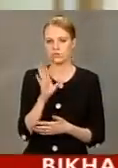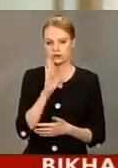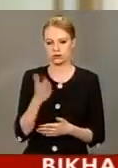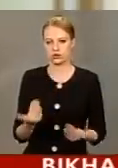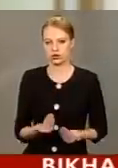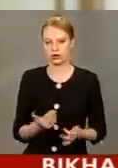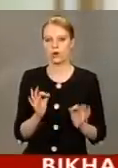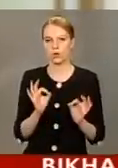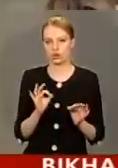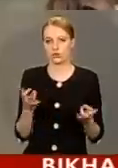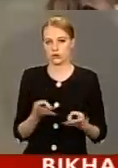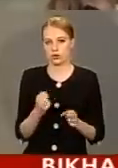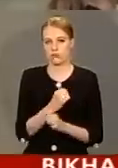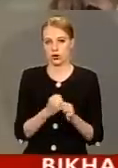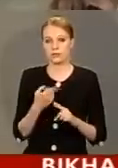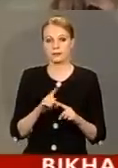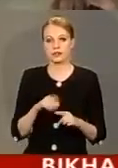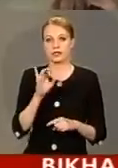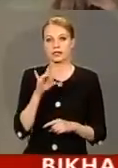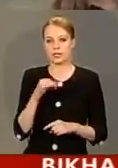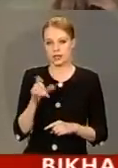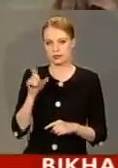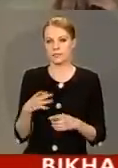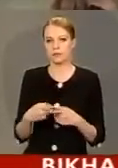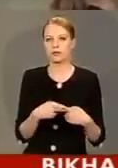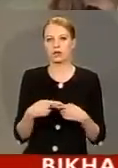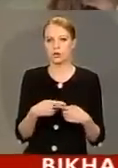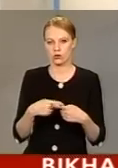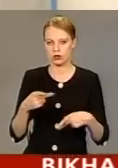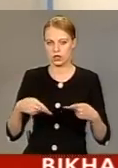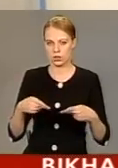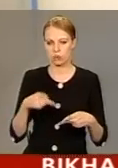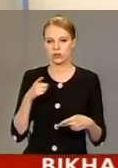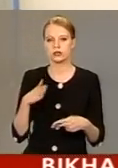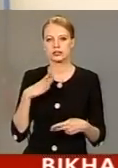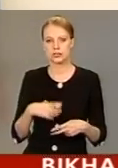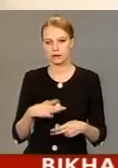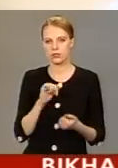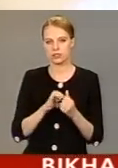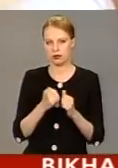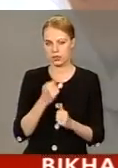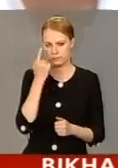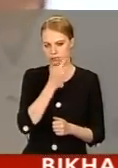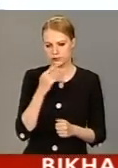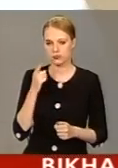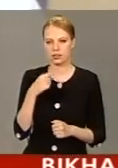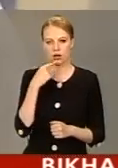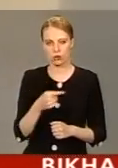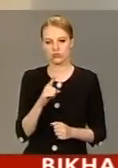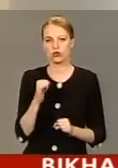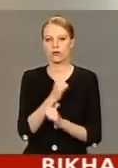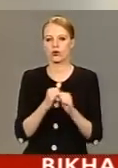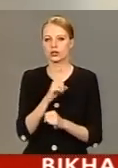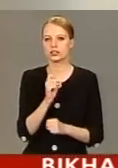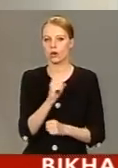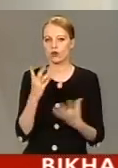житиме. Звісно, стоїть боротися. Це Сергій Яськов, білоруський торакальний хірург. Стримано та зі скам'янілим обличчям він наголошує, боротися